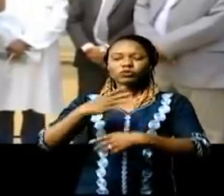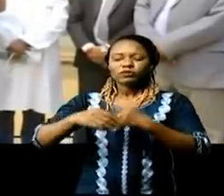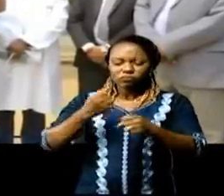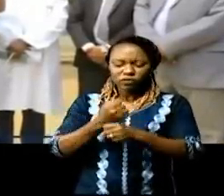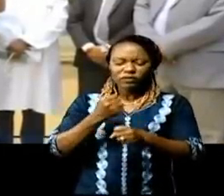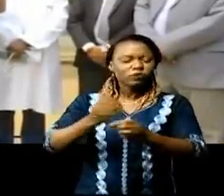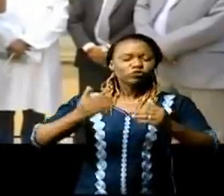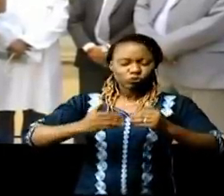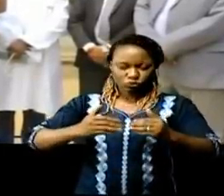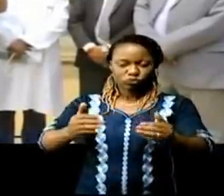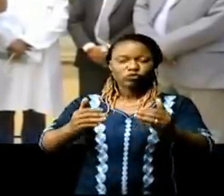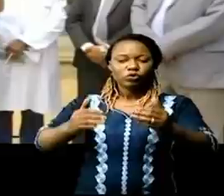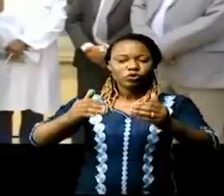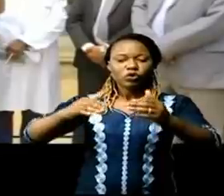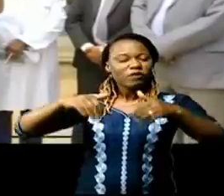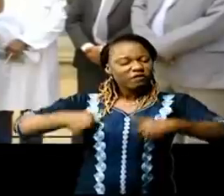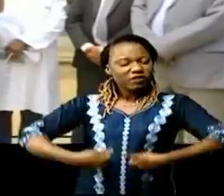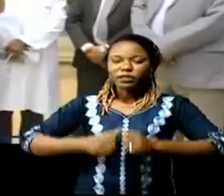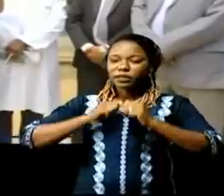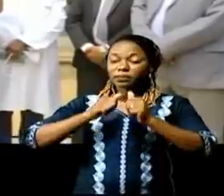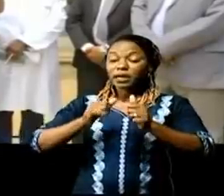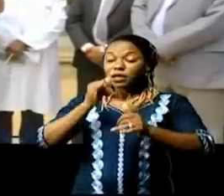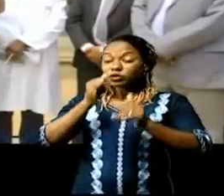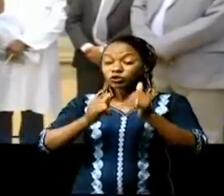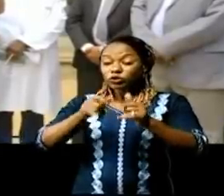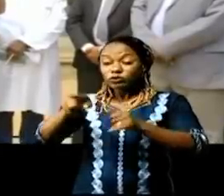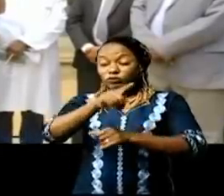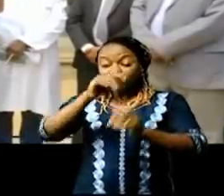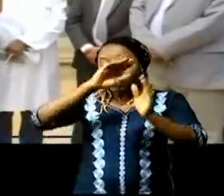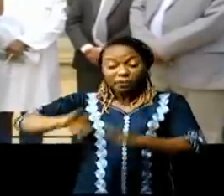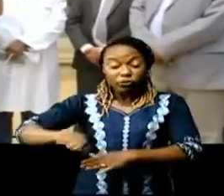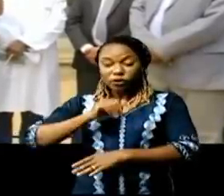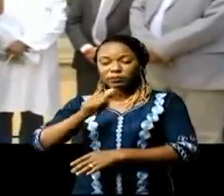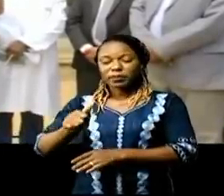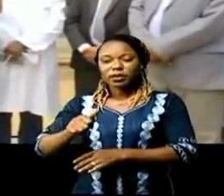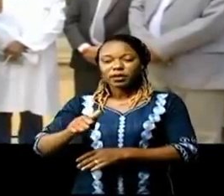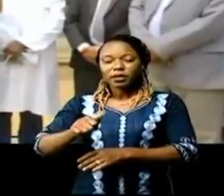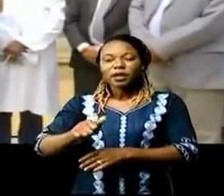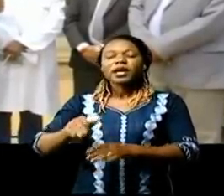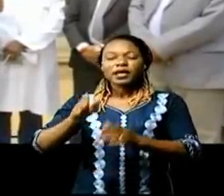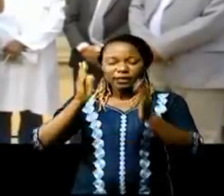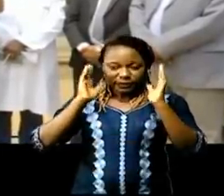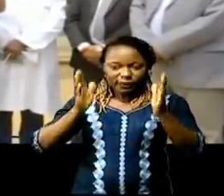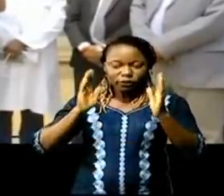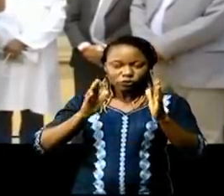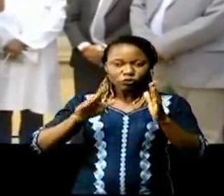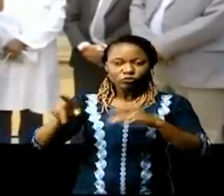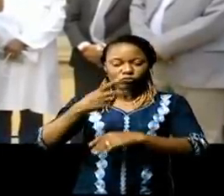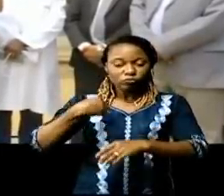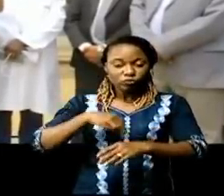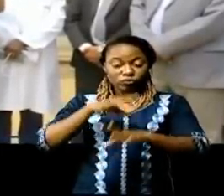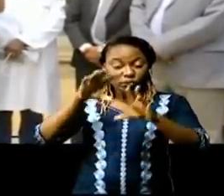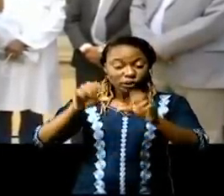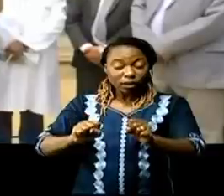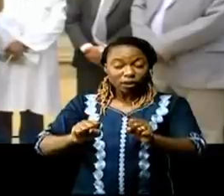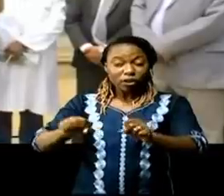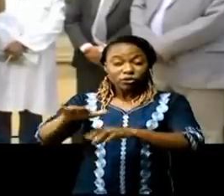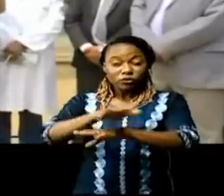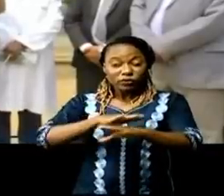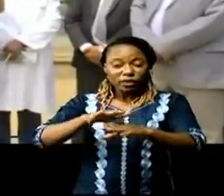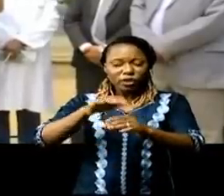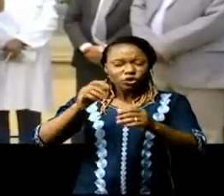faire notre travail. Mais s'ils peuvent écouter ces manipulateurs-là, ils doivent cesser. Parce que ce qu'ils sont en train de faire,